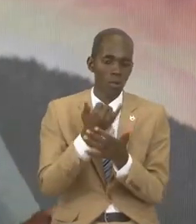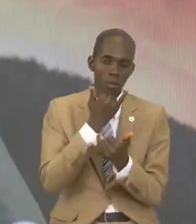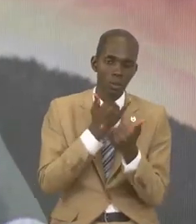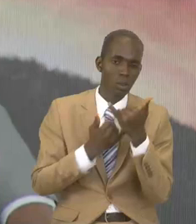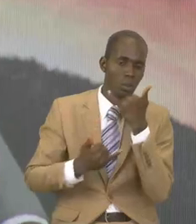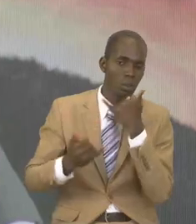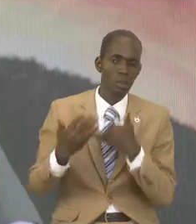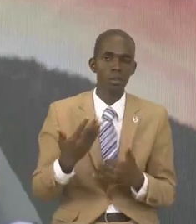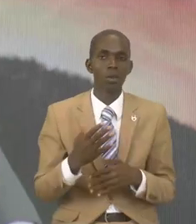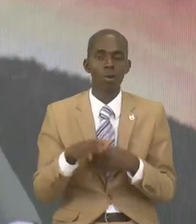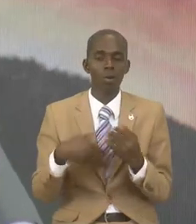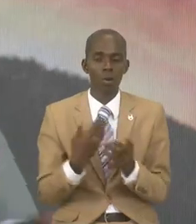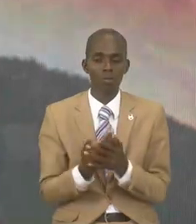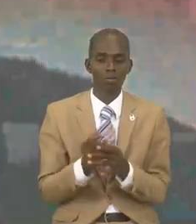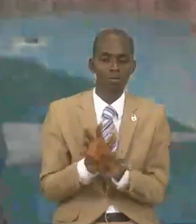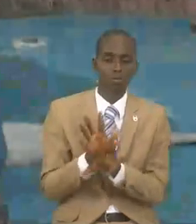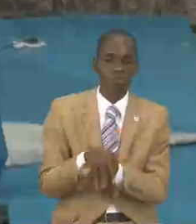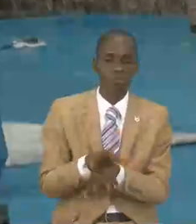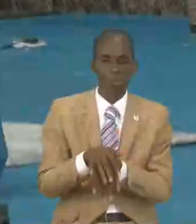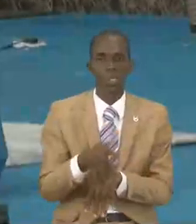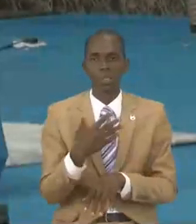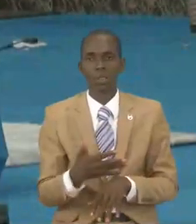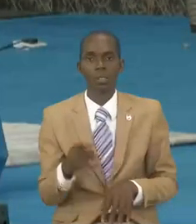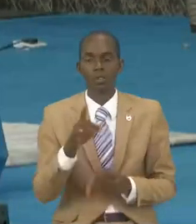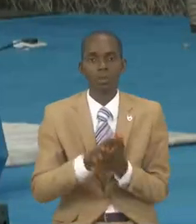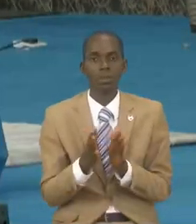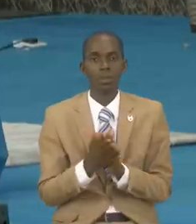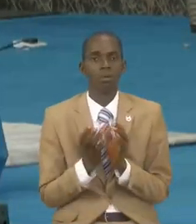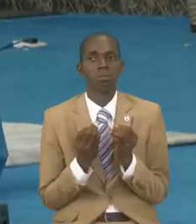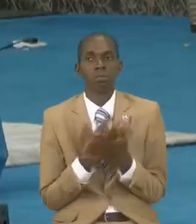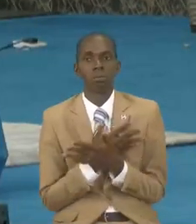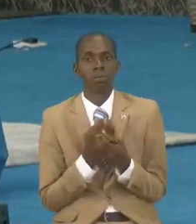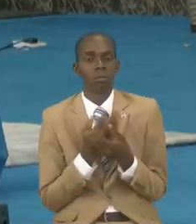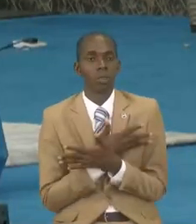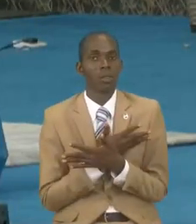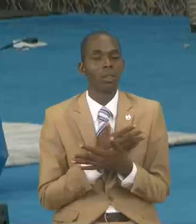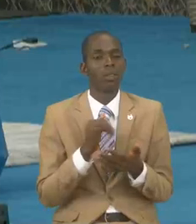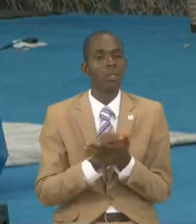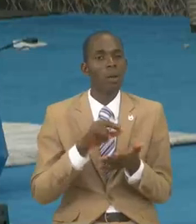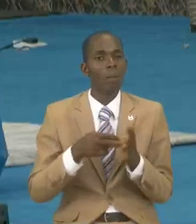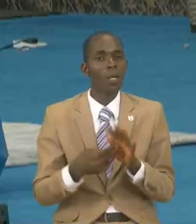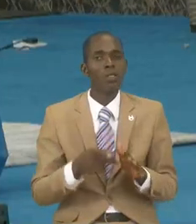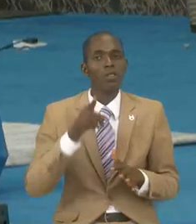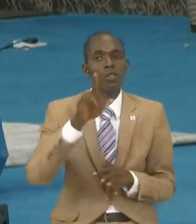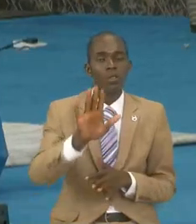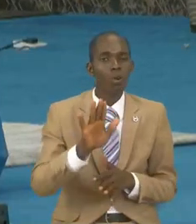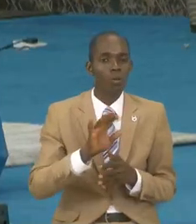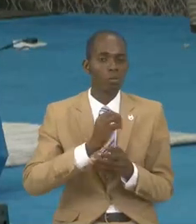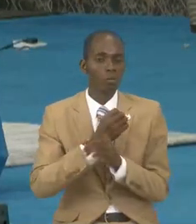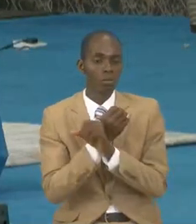craques et les comportements critiques, et tu as peur, cela veut dire que ta